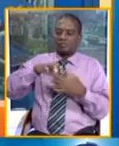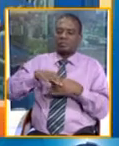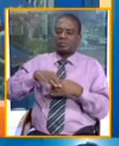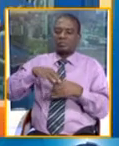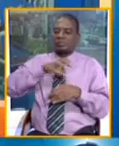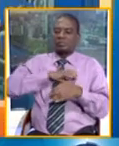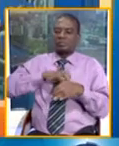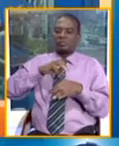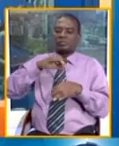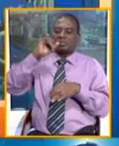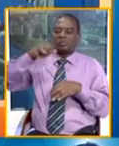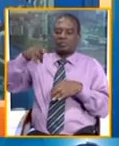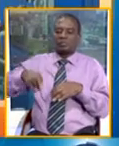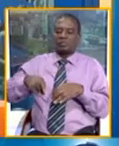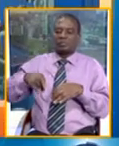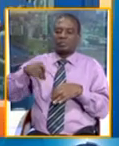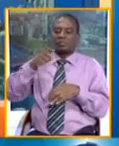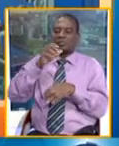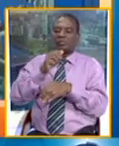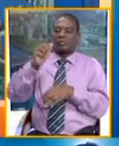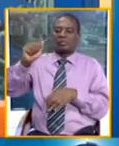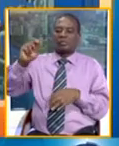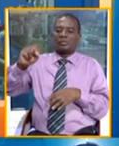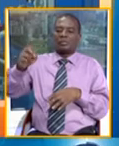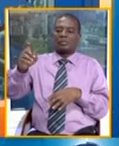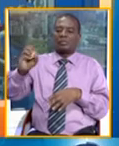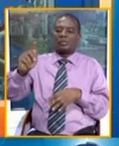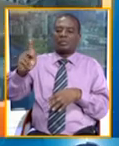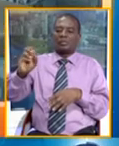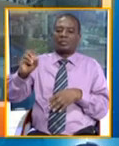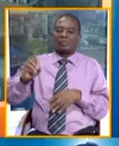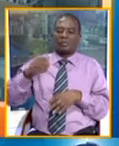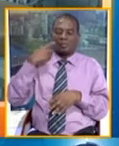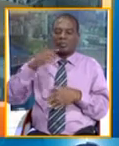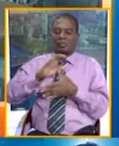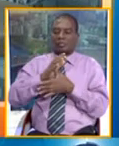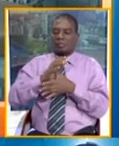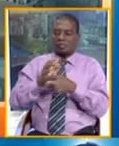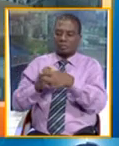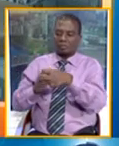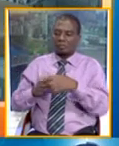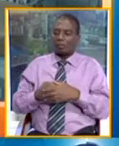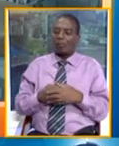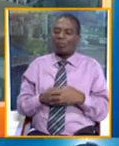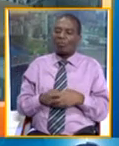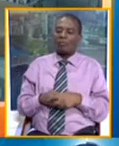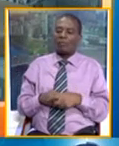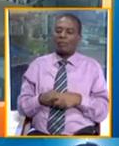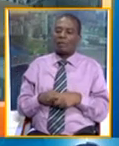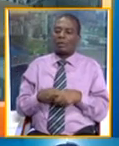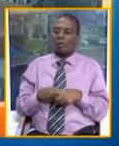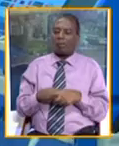Dokwa. C'est un don de la fondation Salomon Kalou. Le point dans ce reportage de Godefroy